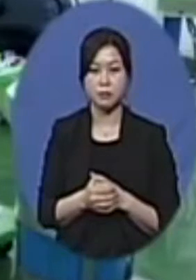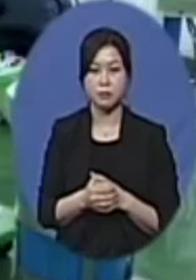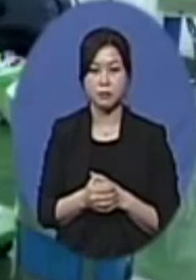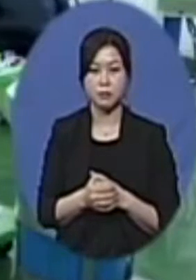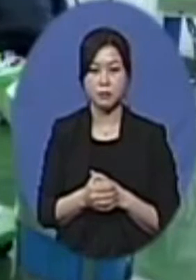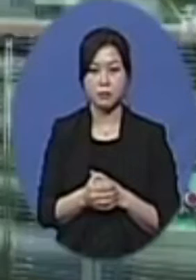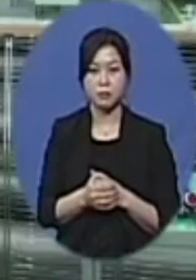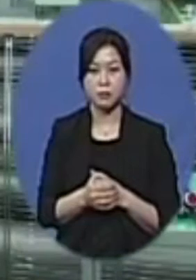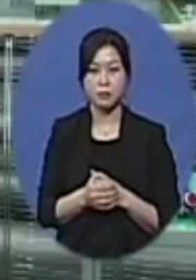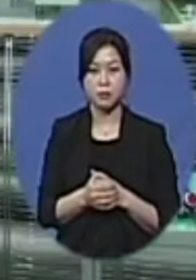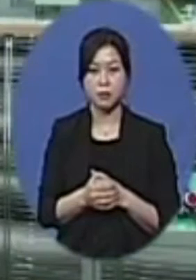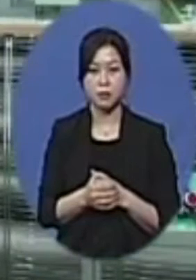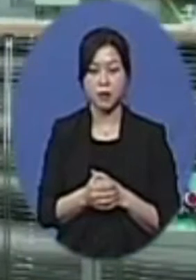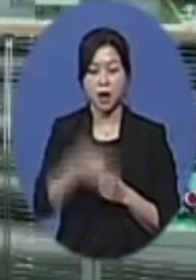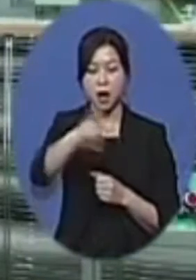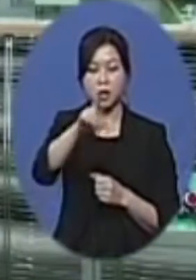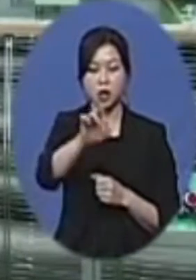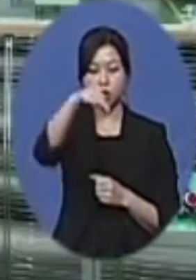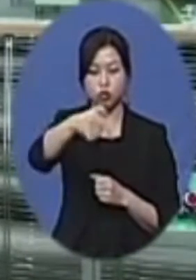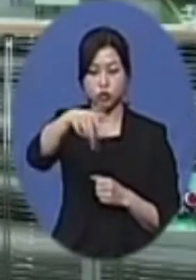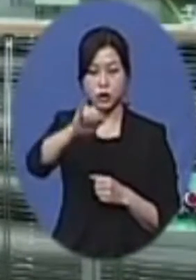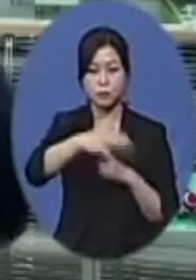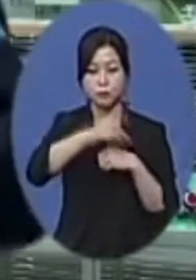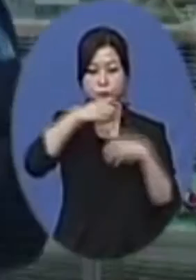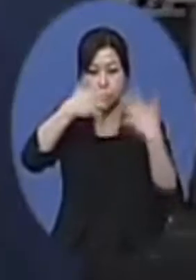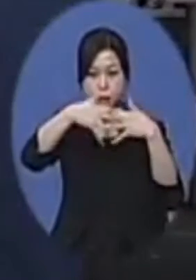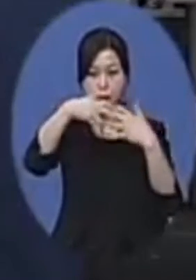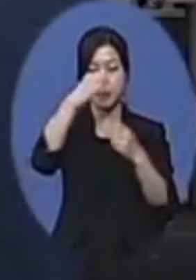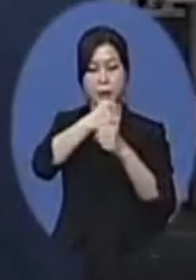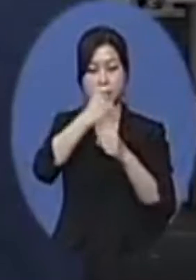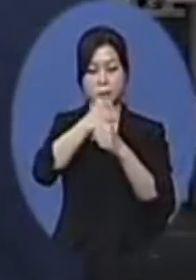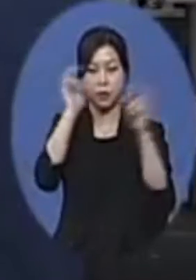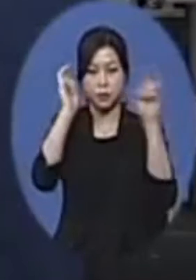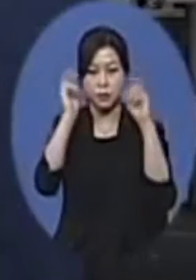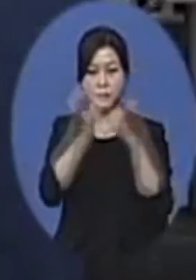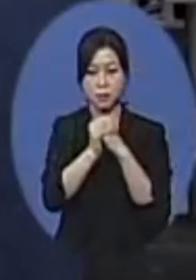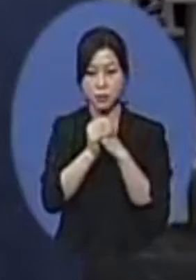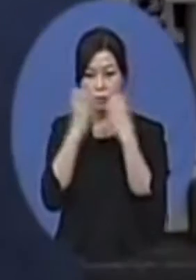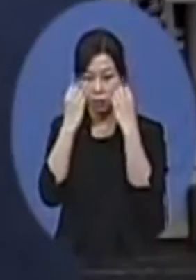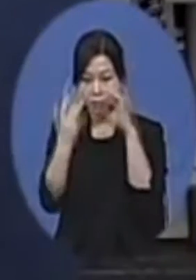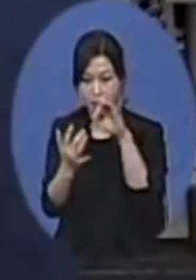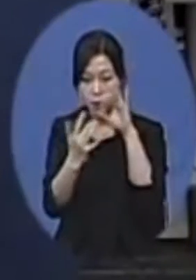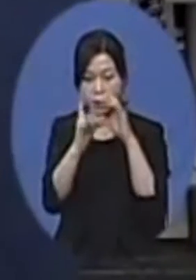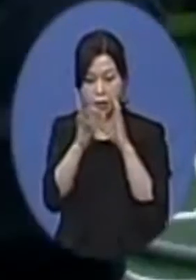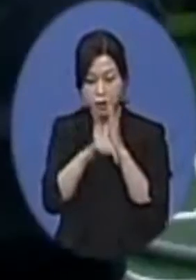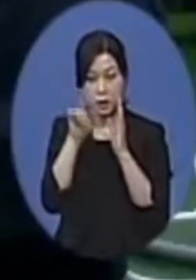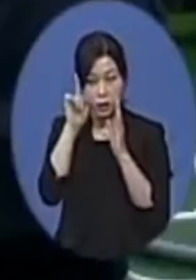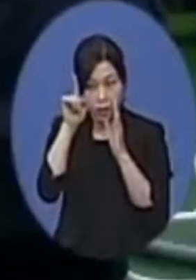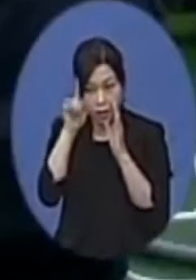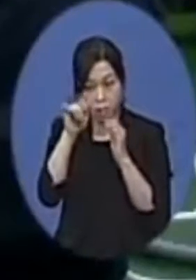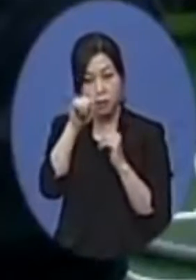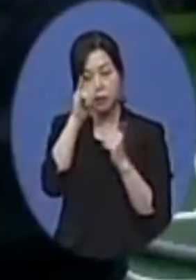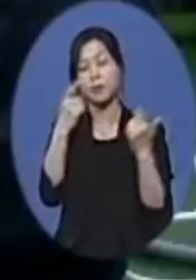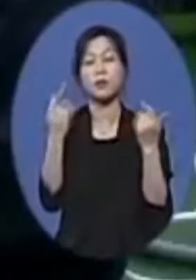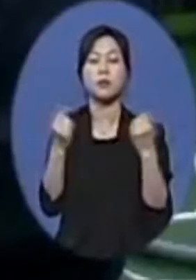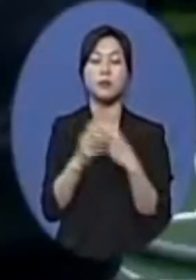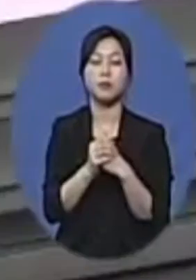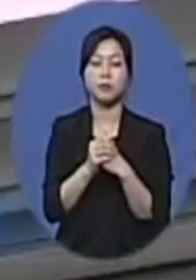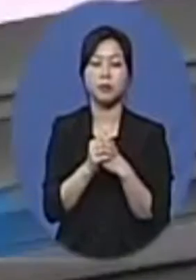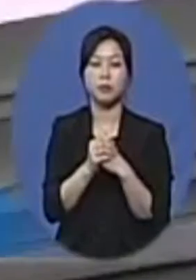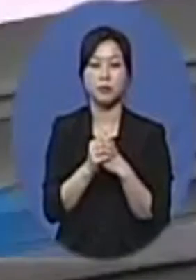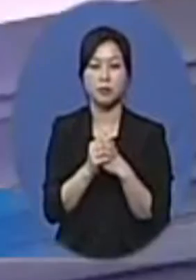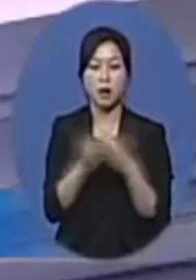대용량 정수기를 생산하는 업체입니다. 이 업체는 신규 채용 때 특별히 신경 쓰는 부분이 있습니다.